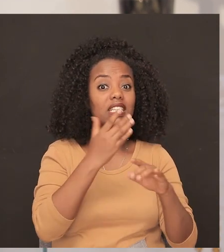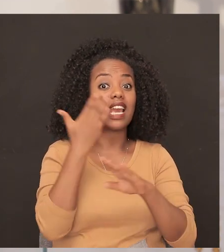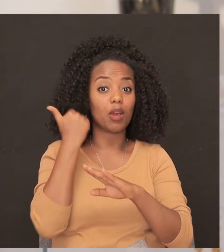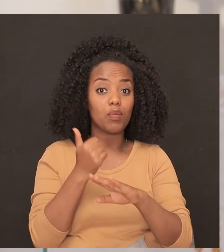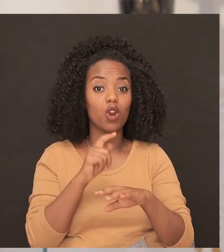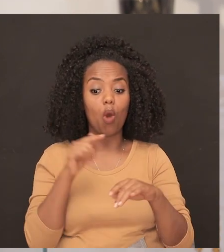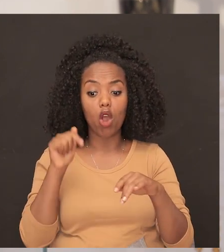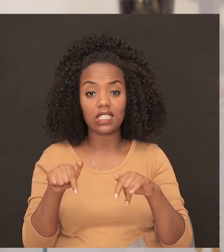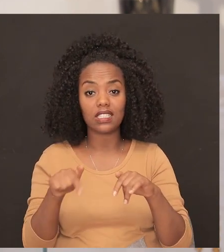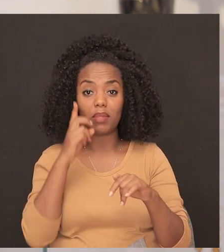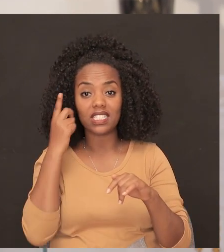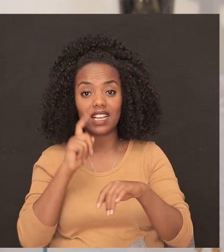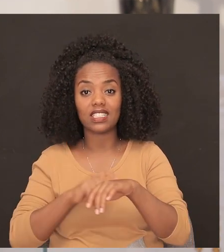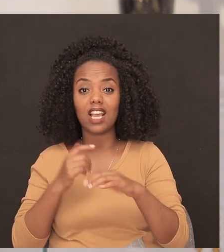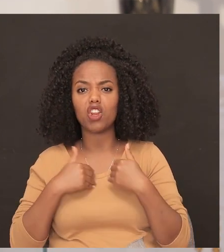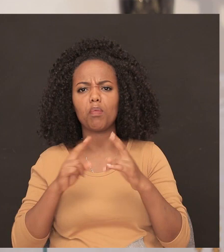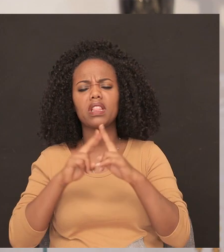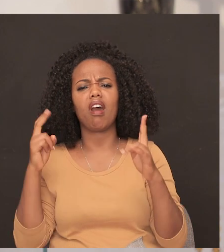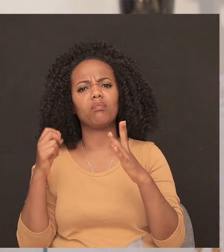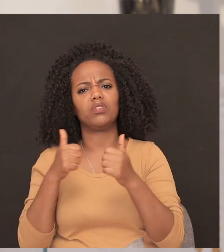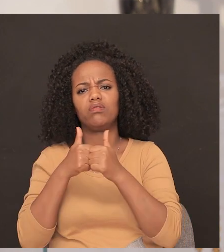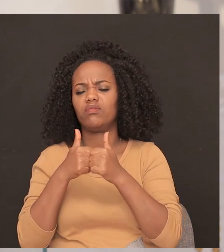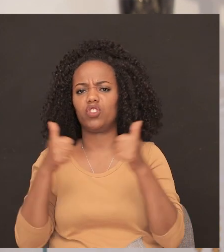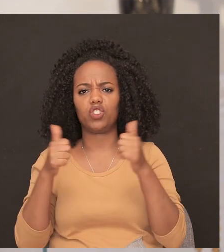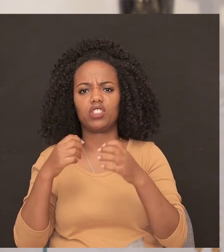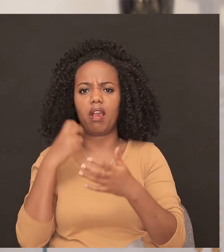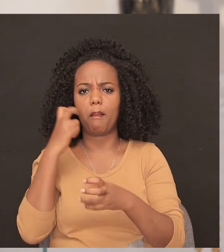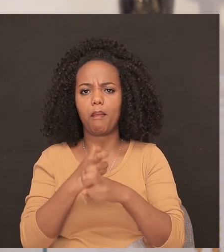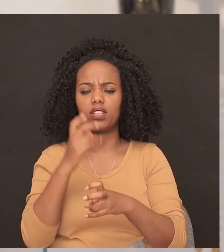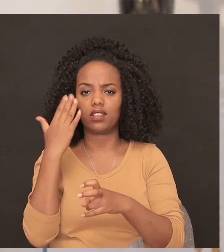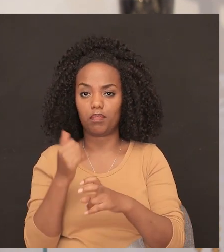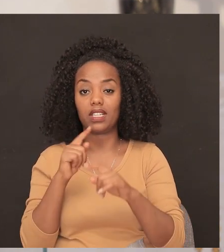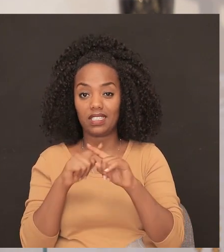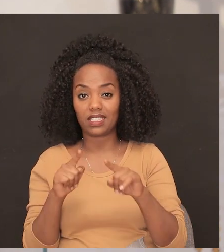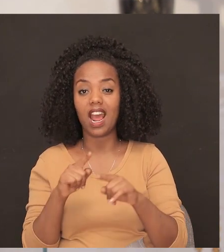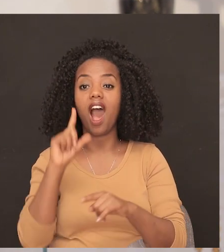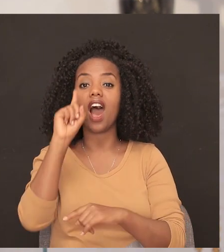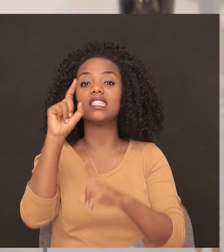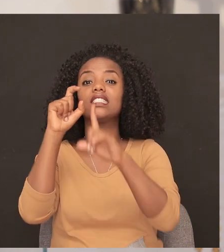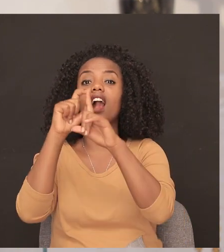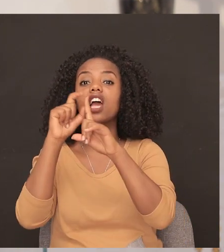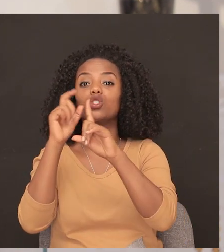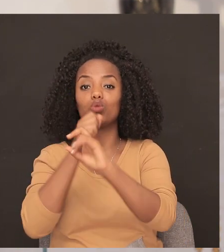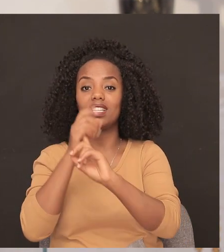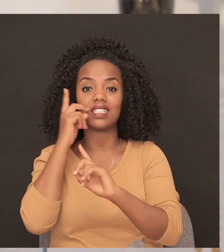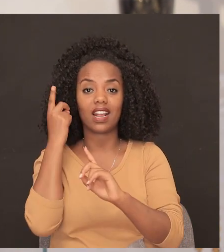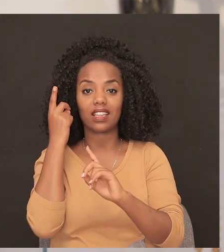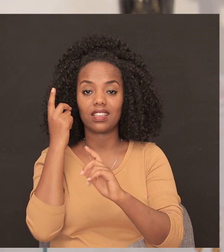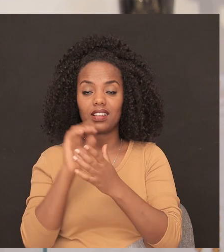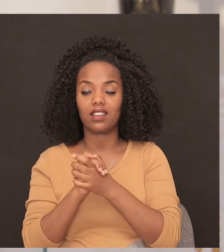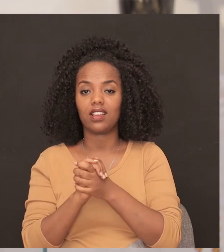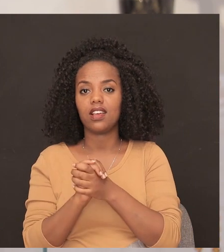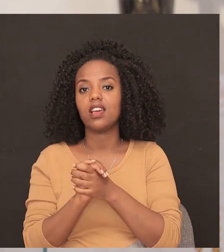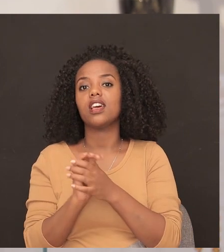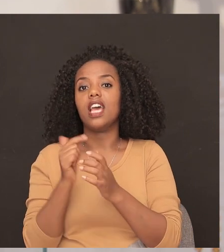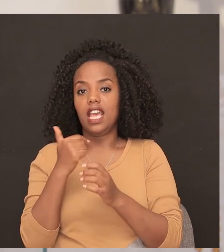እጅግ የከፋ ነበረ፣ እጅግ የጠነከረ ነበረ። ነገር ግን አንድ ቃል ይዟል ይስሐቅ፣